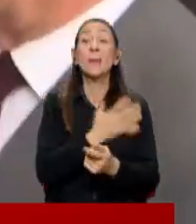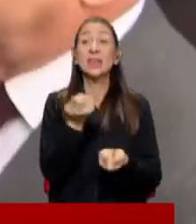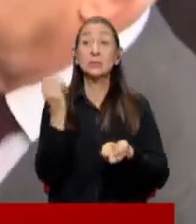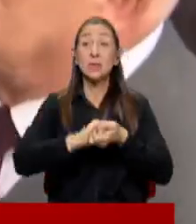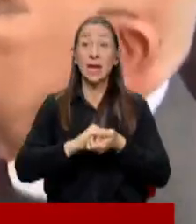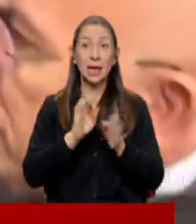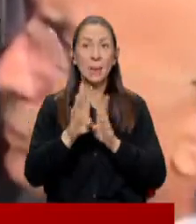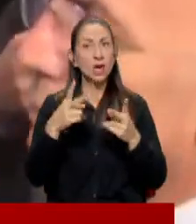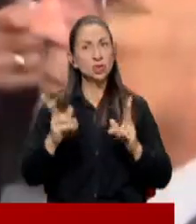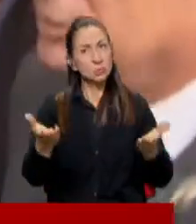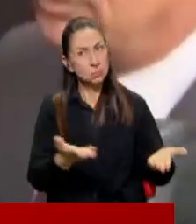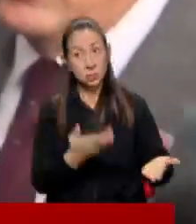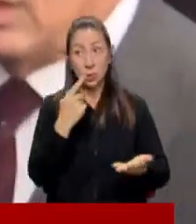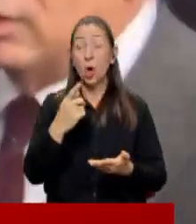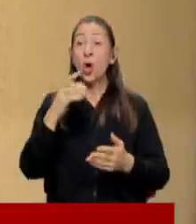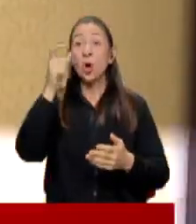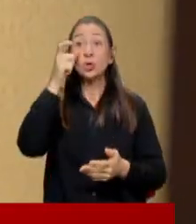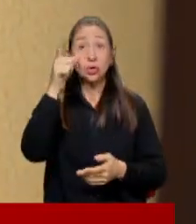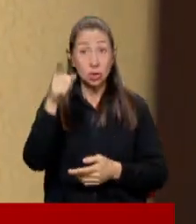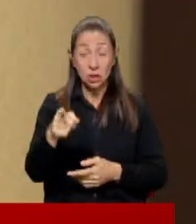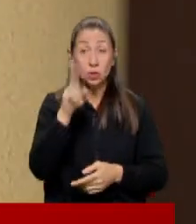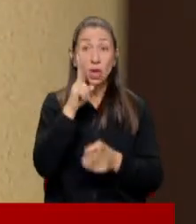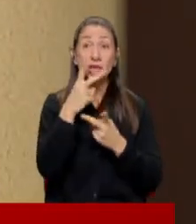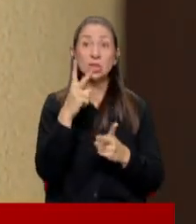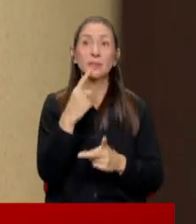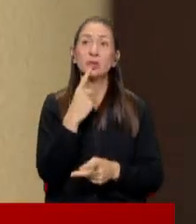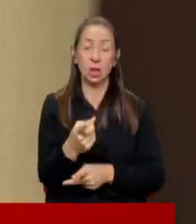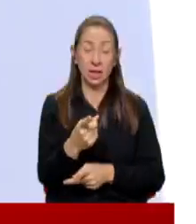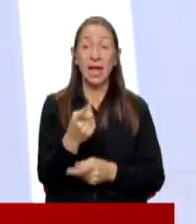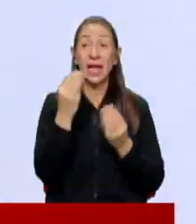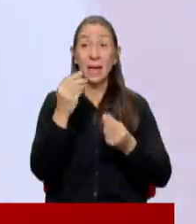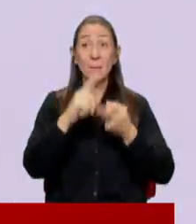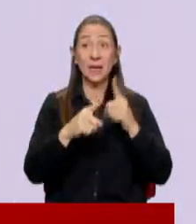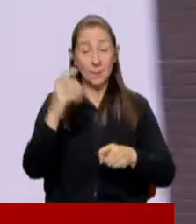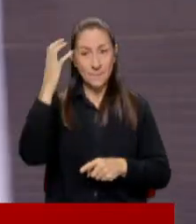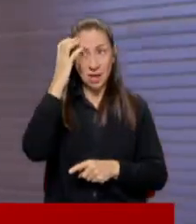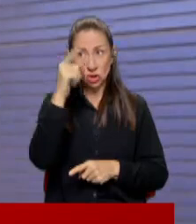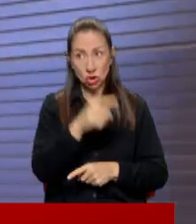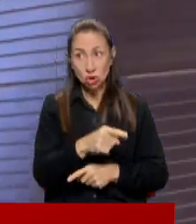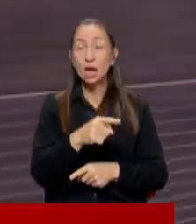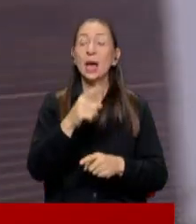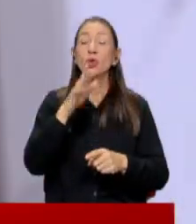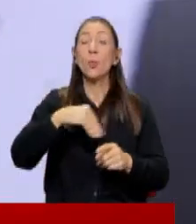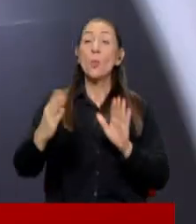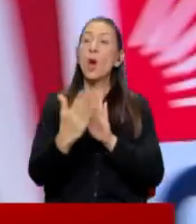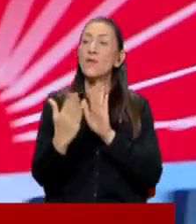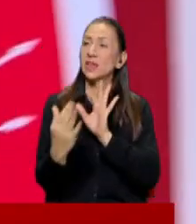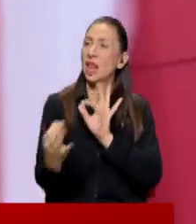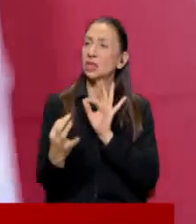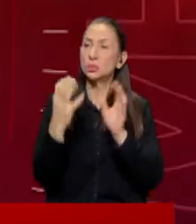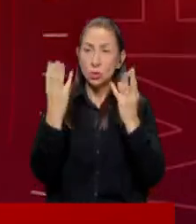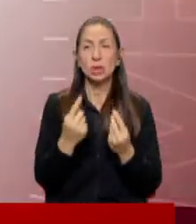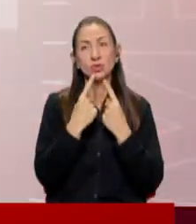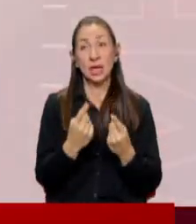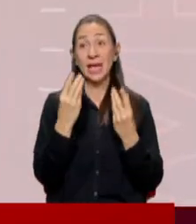kapısını açık tutmayı sürdürüyor Özgür Özel son açıklamasında da altını çizdi iyi Parti başta olmak üzere tüm muhalefetle temasa geçeceğini